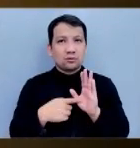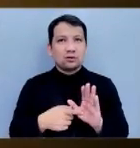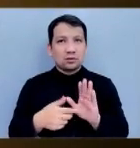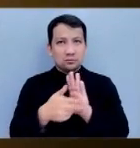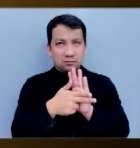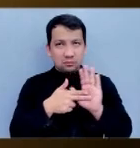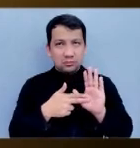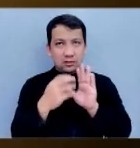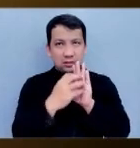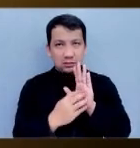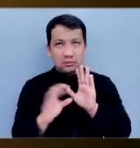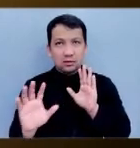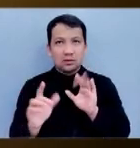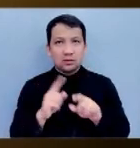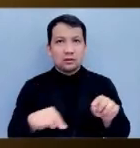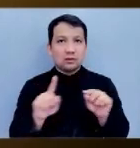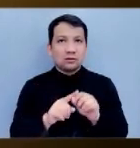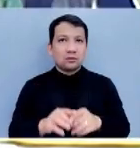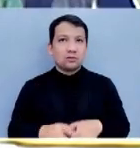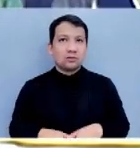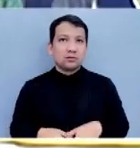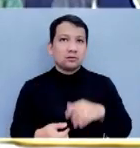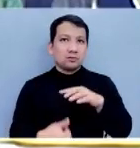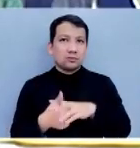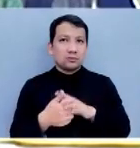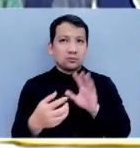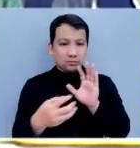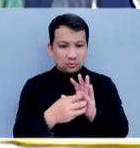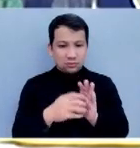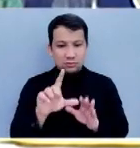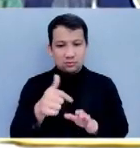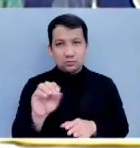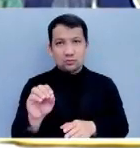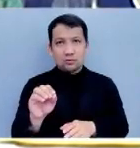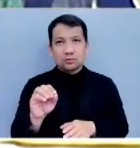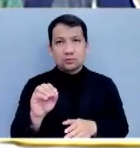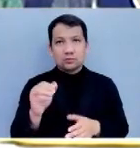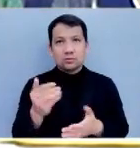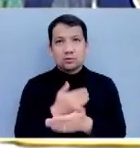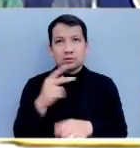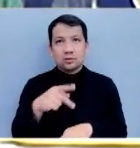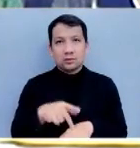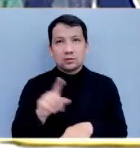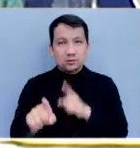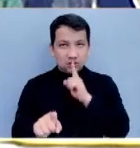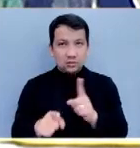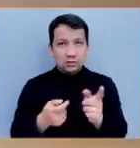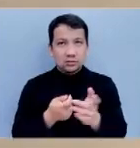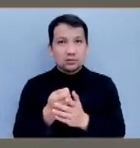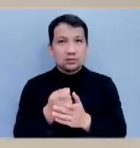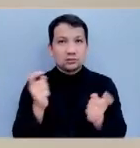ang inaatupag. Talagang nauna pa lumabas yung logo ng Bagong Pilipinas kaysa sa totoong